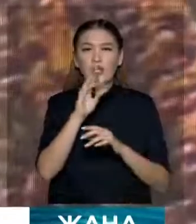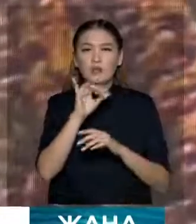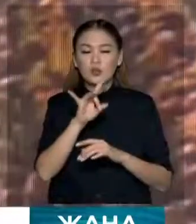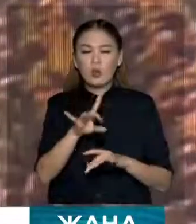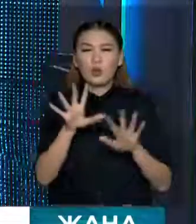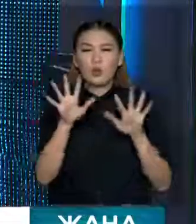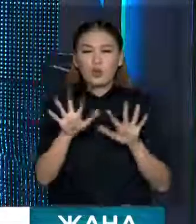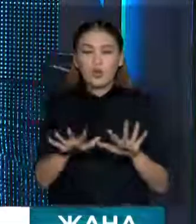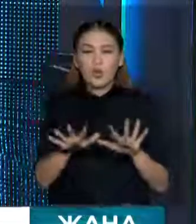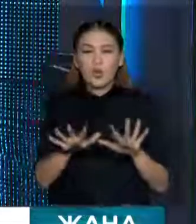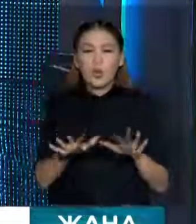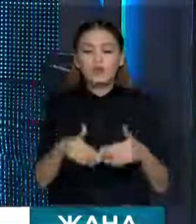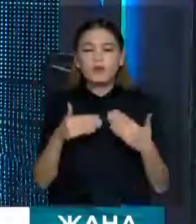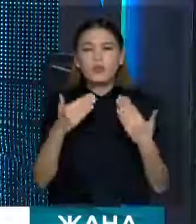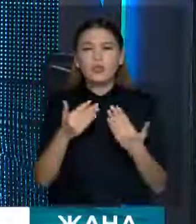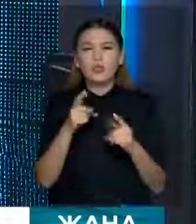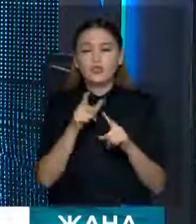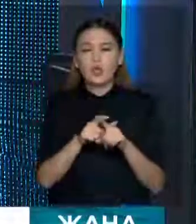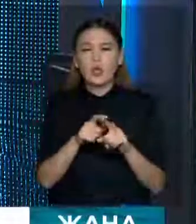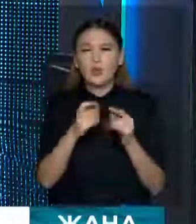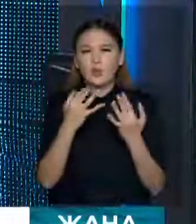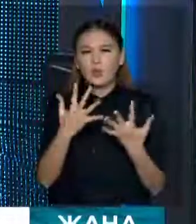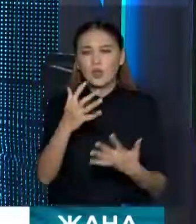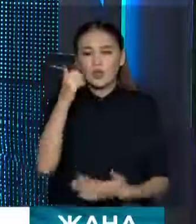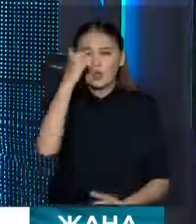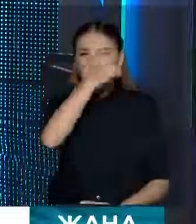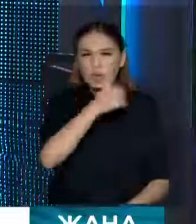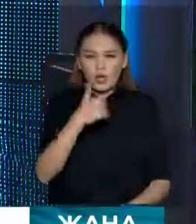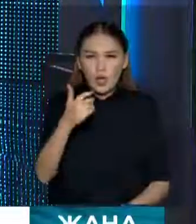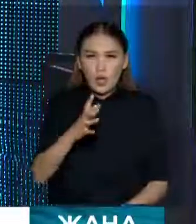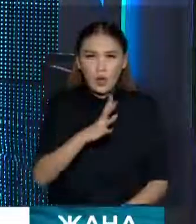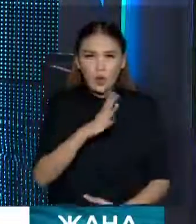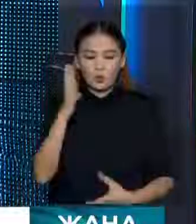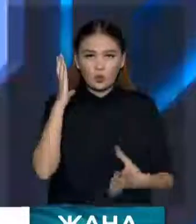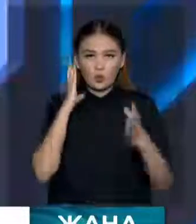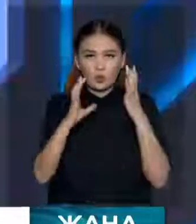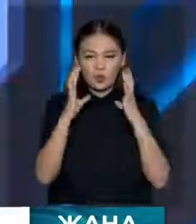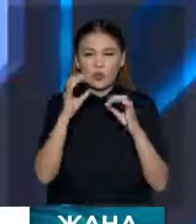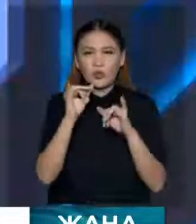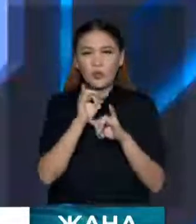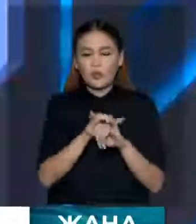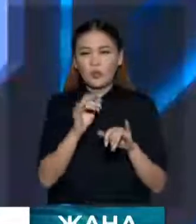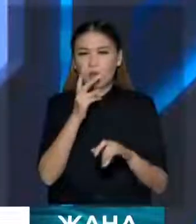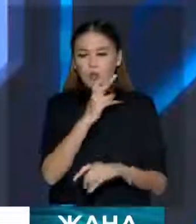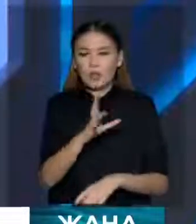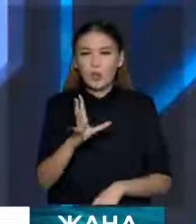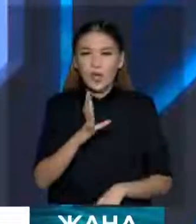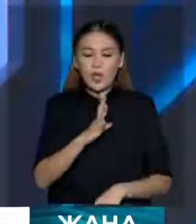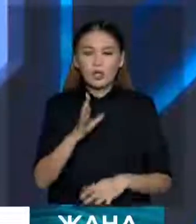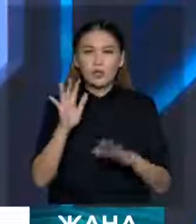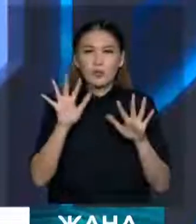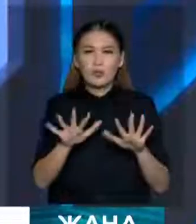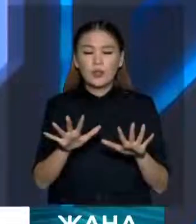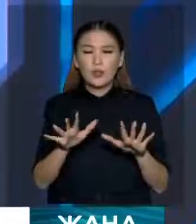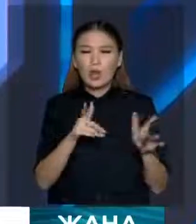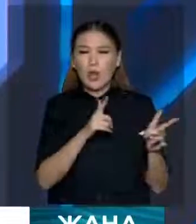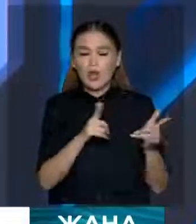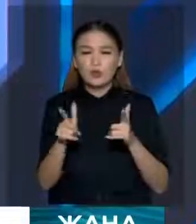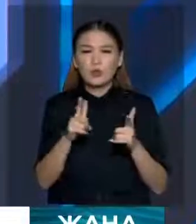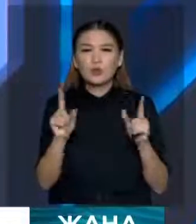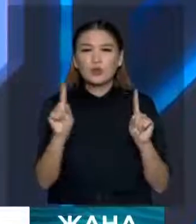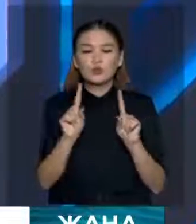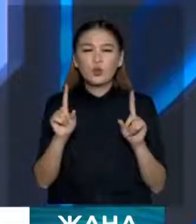жерде сөзіңіз аузыңызда. Өзіңіз бірнеше жыл бойы осы аграрлық университетті басқардыңыз, иә? Ол институттың мамандарын даярлауда не